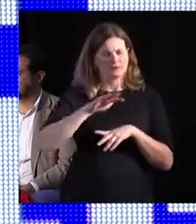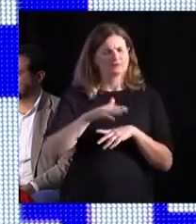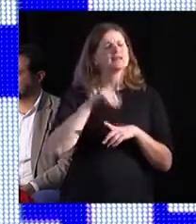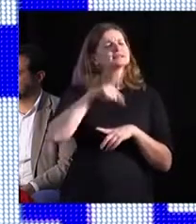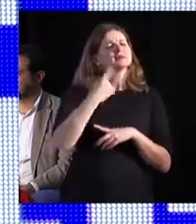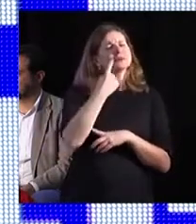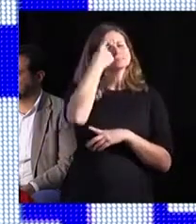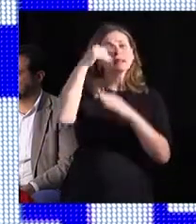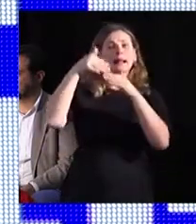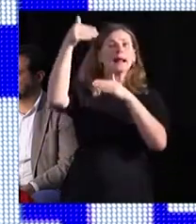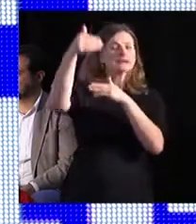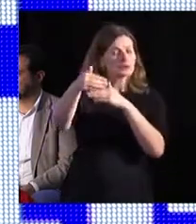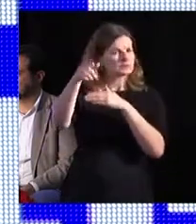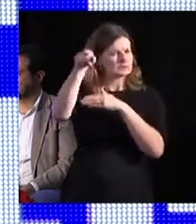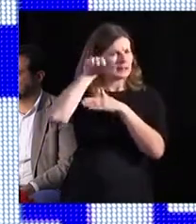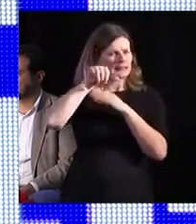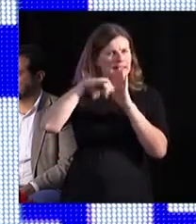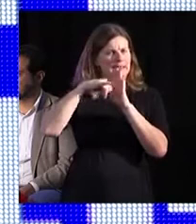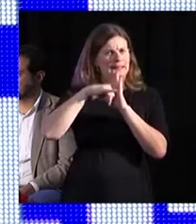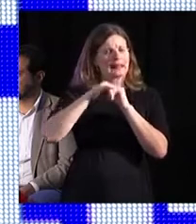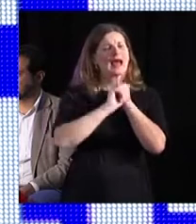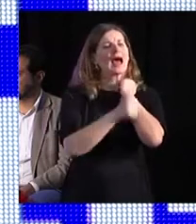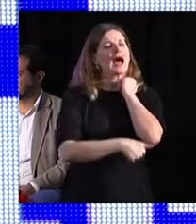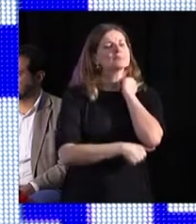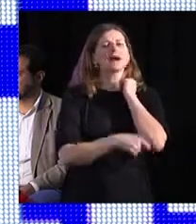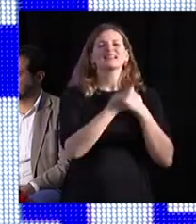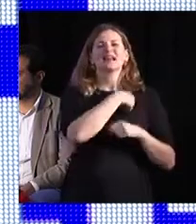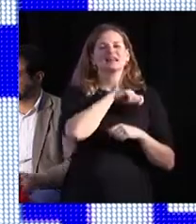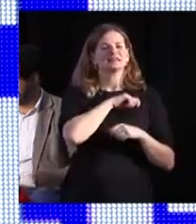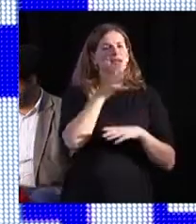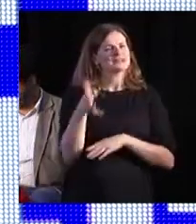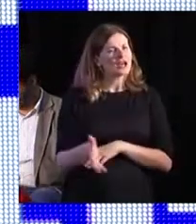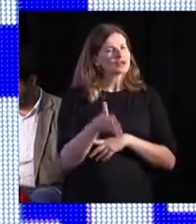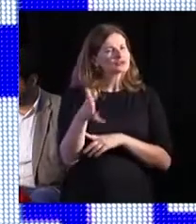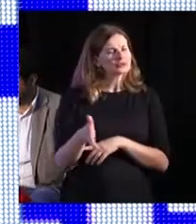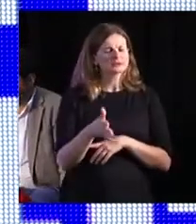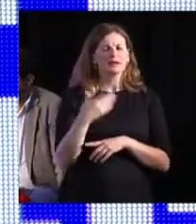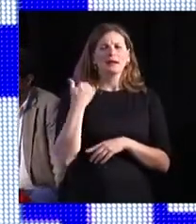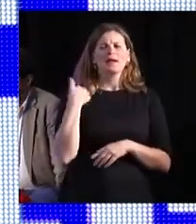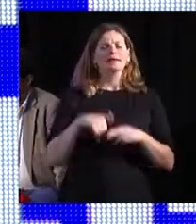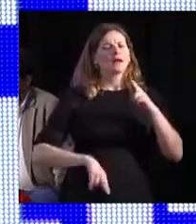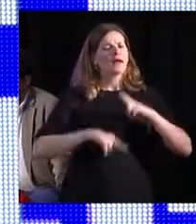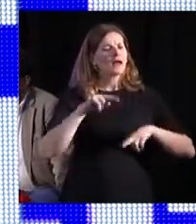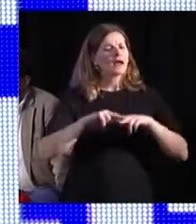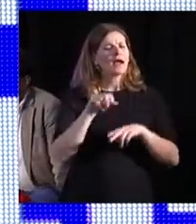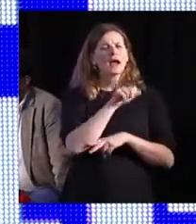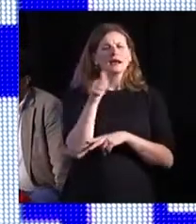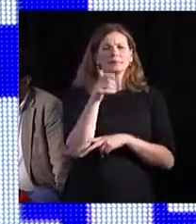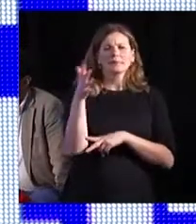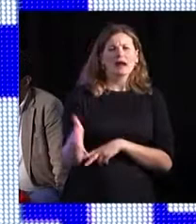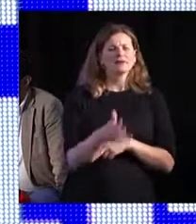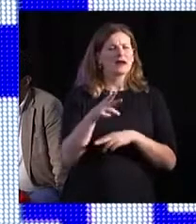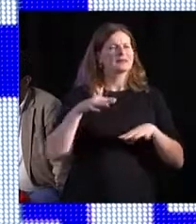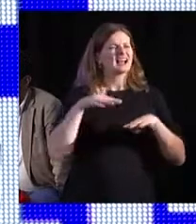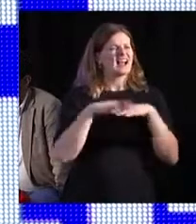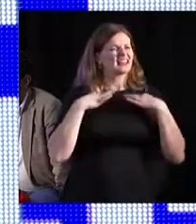precisament aquí al costat, al Parc de l'Espanya Industrial, es va aixecar la primera gran fàbrica textil